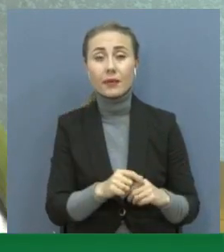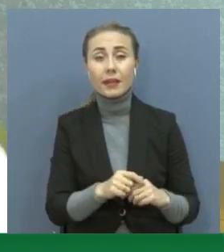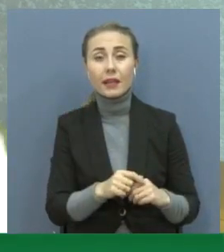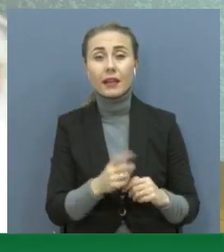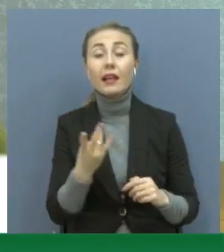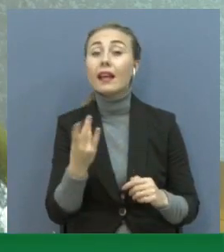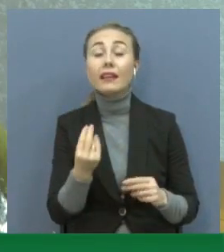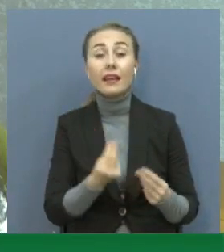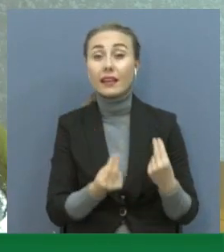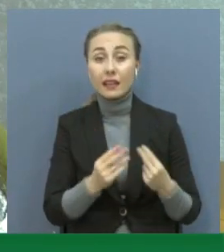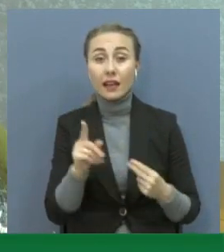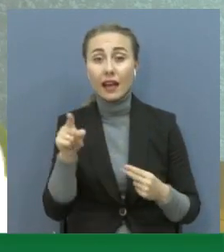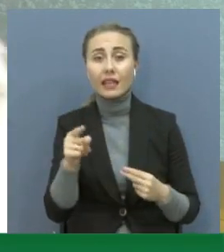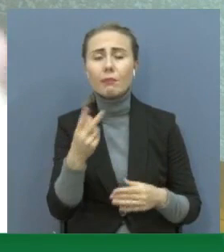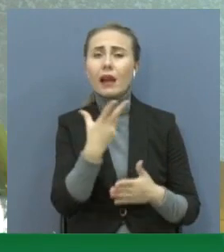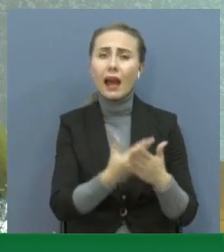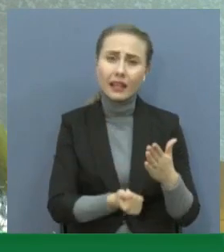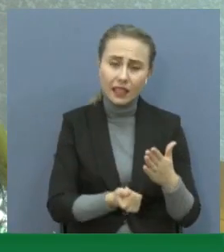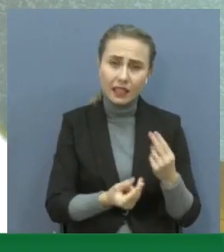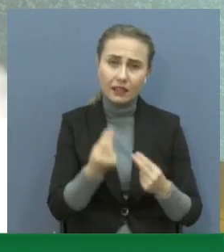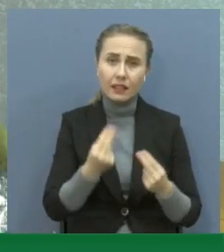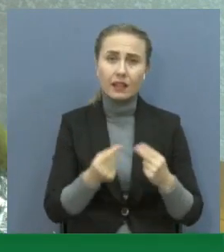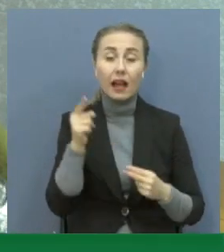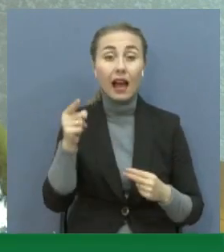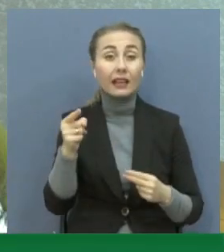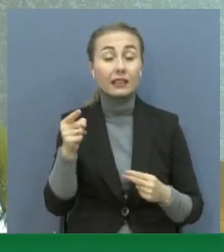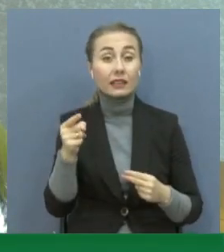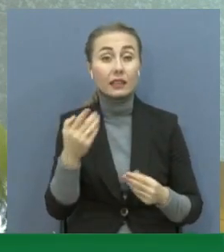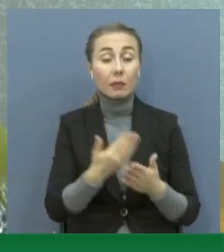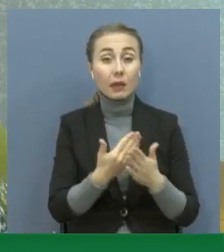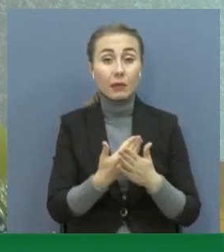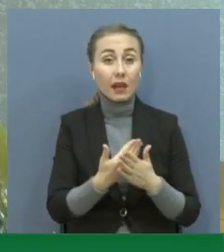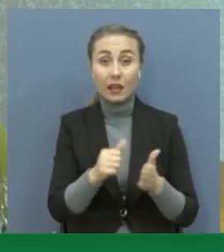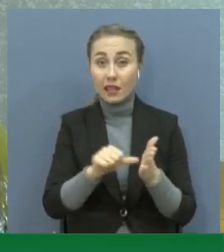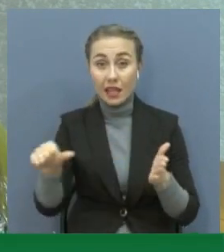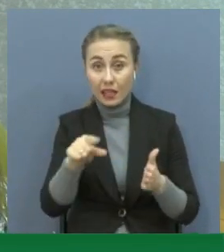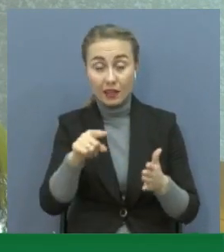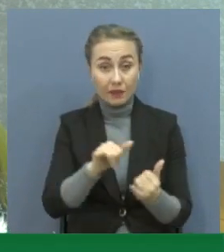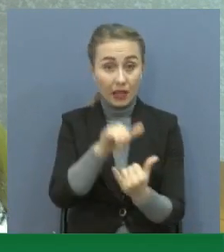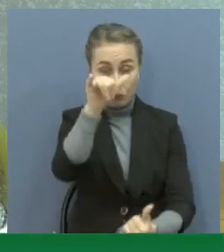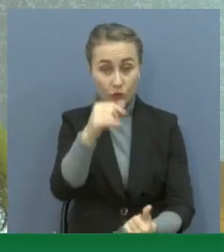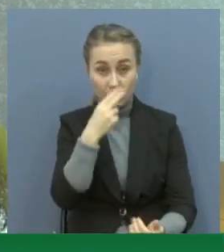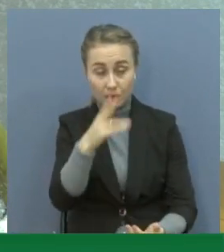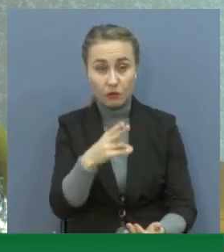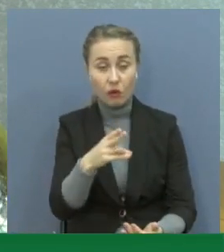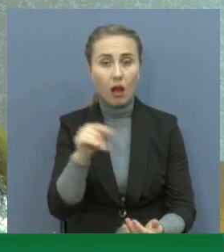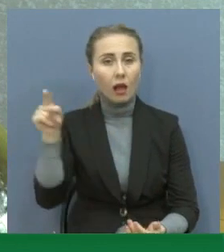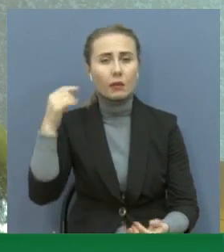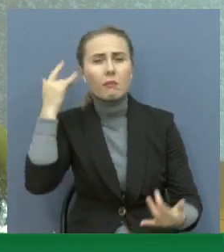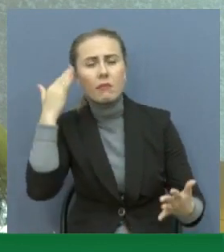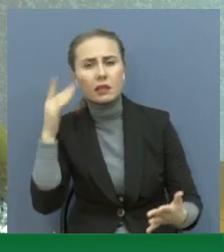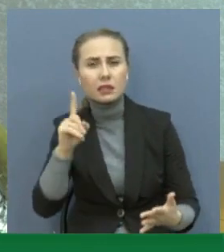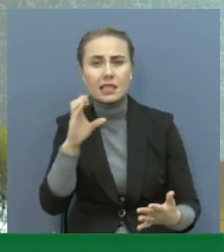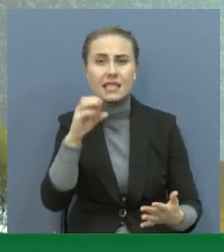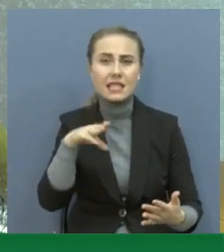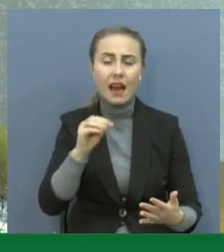они проигрывают ход игры. Они мысленно находятся в игре. Вот это вот и есть игроманы. Это те, которые ставят